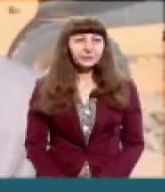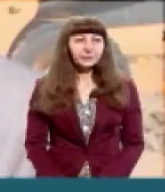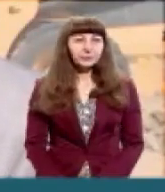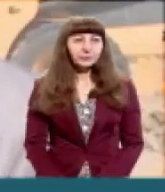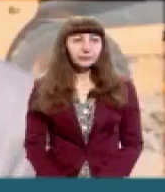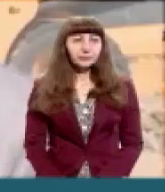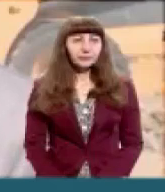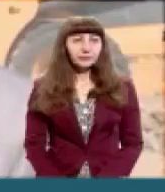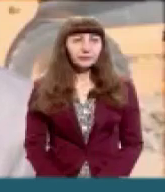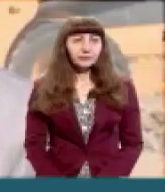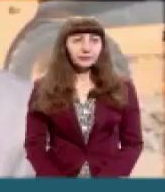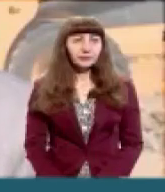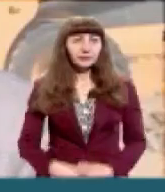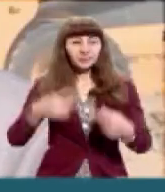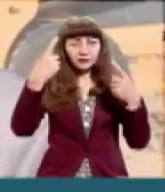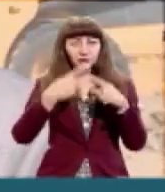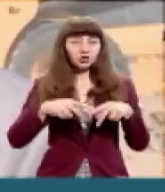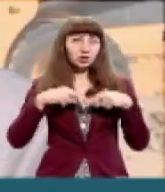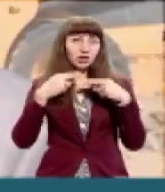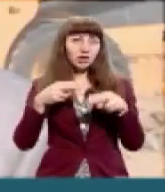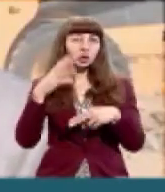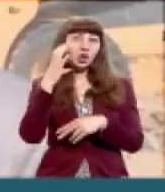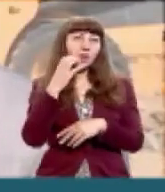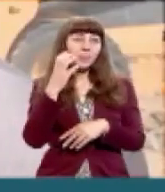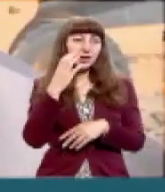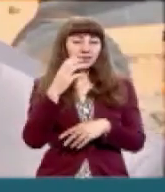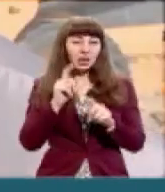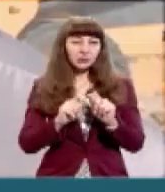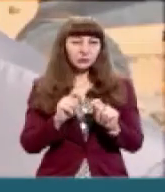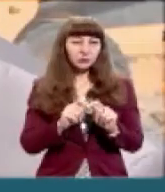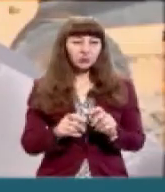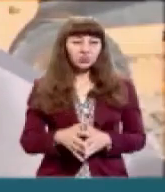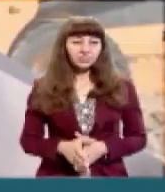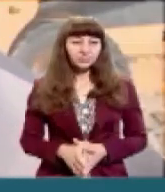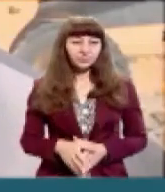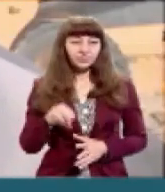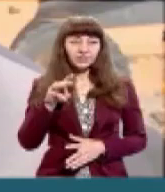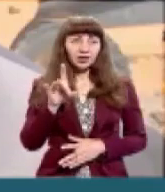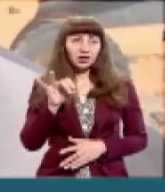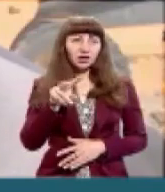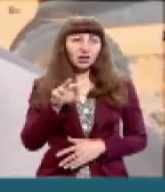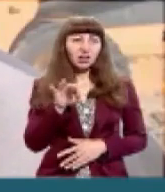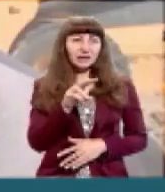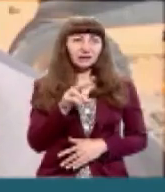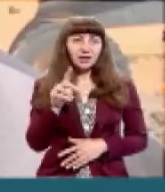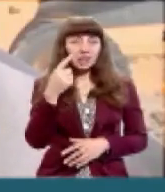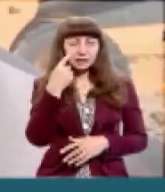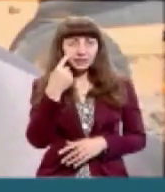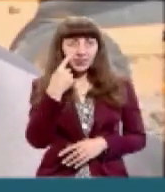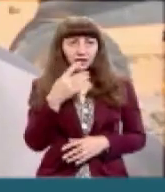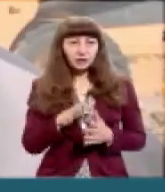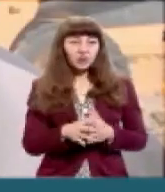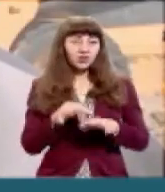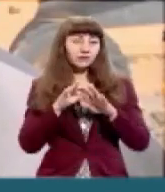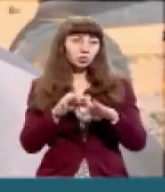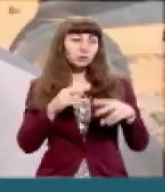Так, технадзор, это у нас города Алматы, Каблан Эксперт. Ну, ведутся,